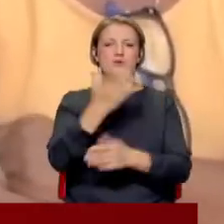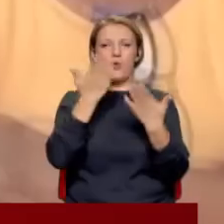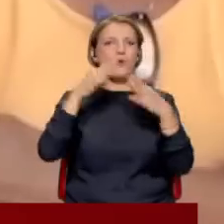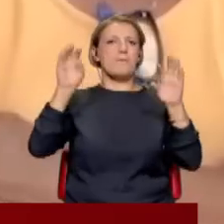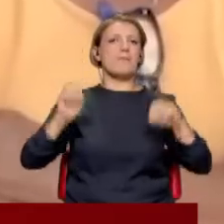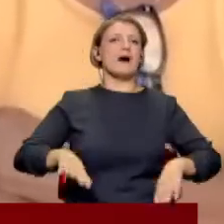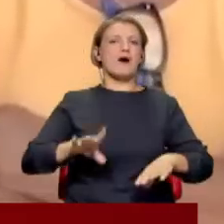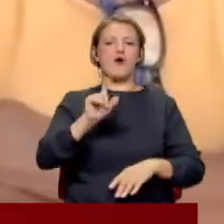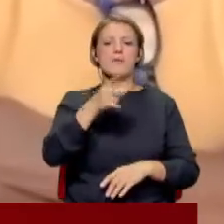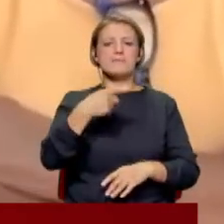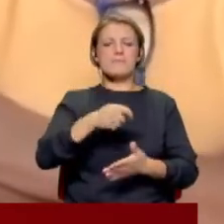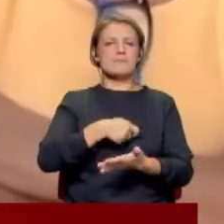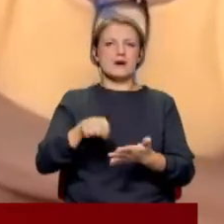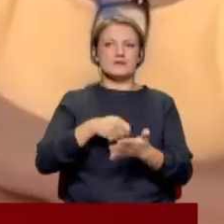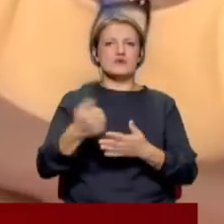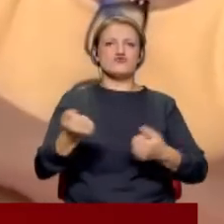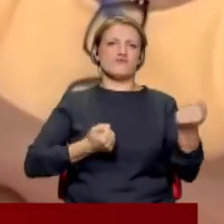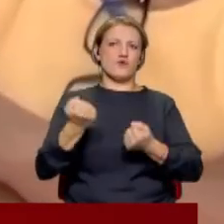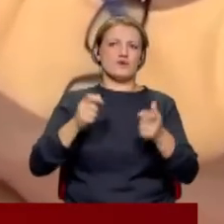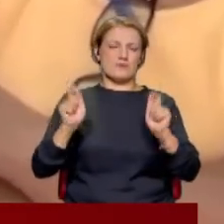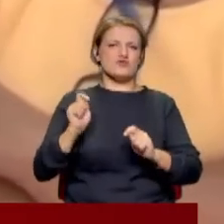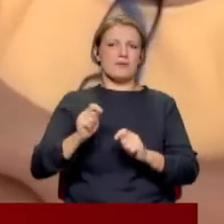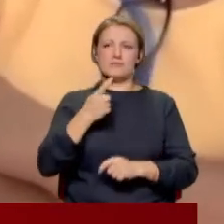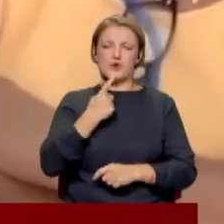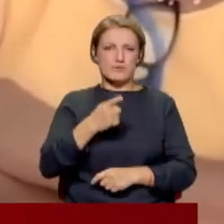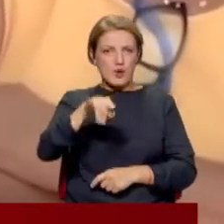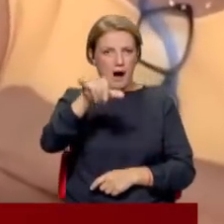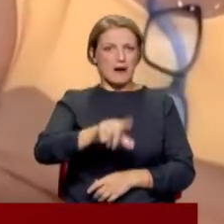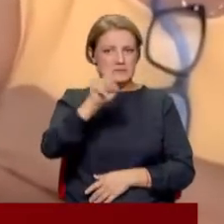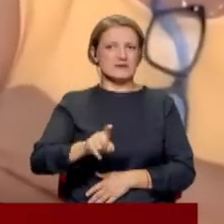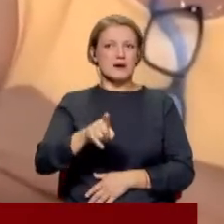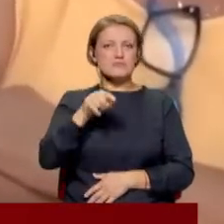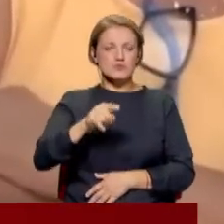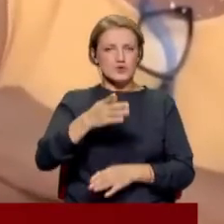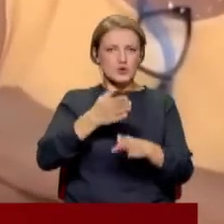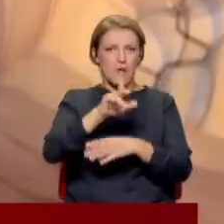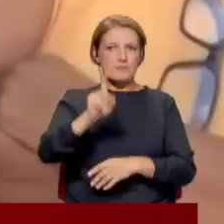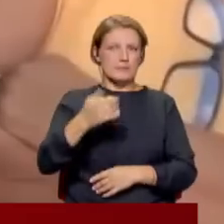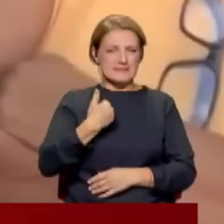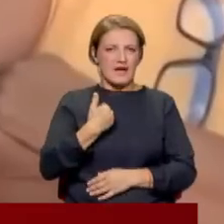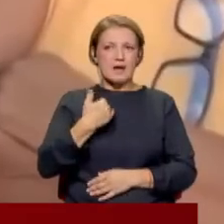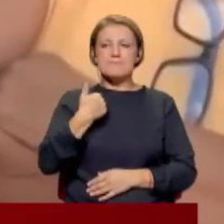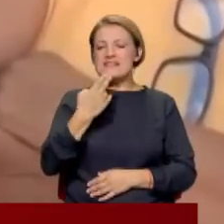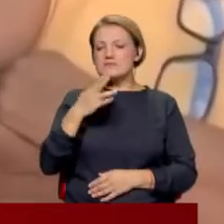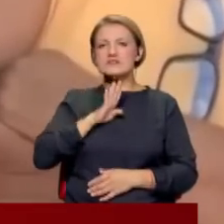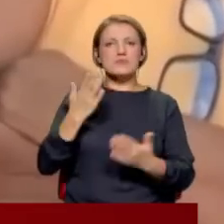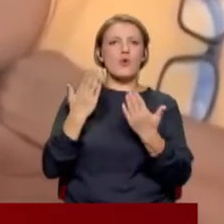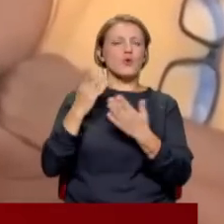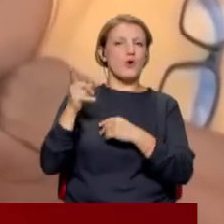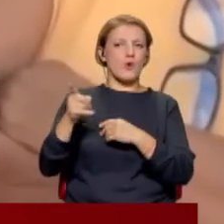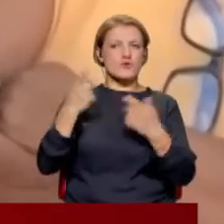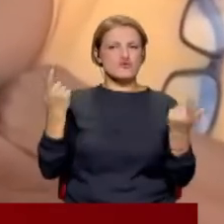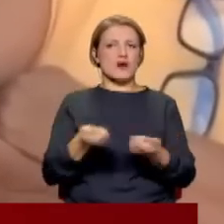bıraktı. 11 bin lira maaşına şoförlük yapacağım diye uğraşıyor. Bu hak mı? Bu reva mı bize? Benim kızım okuyor